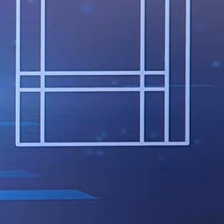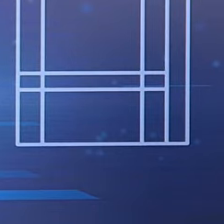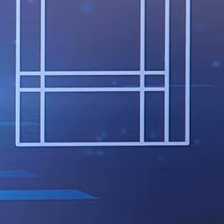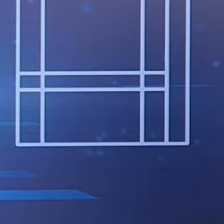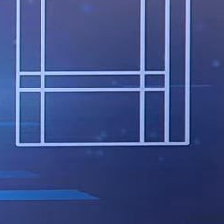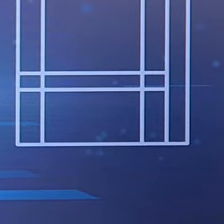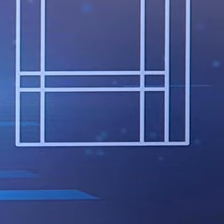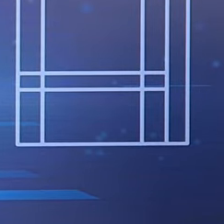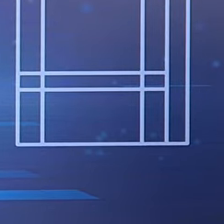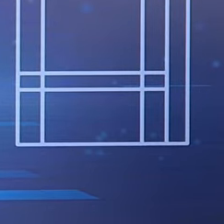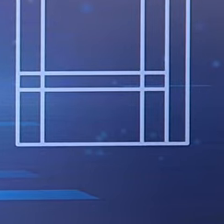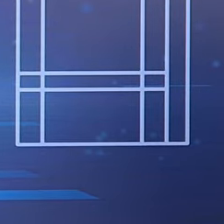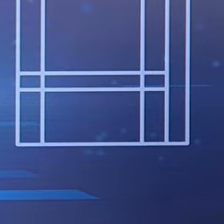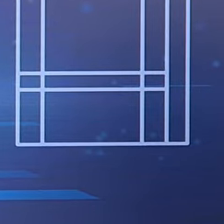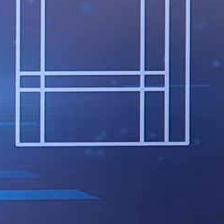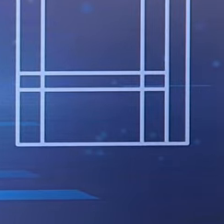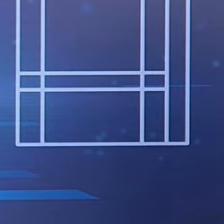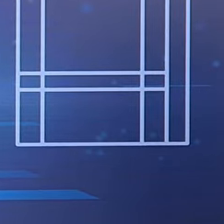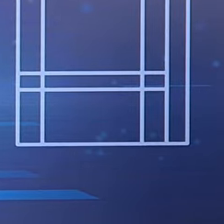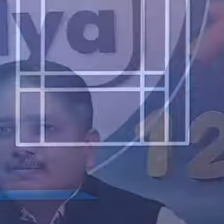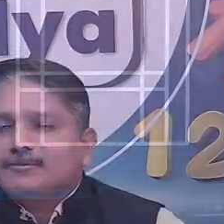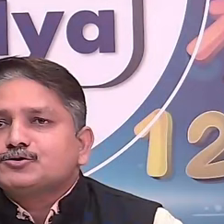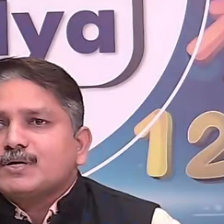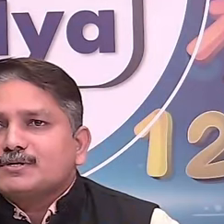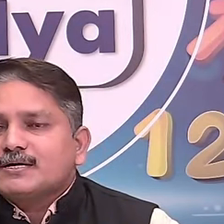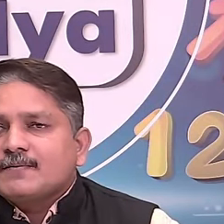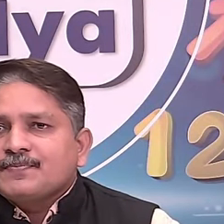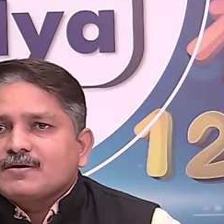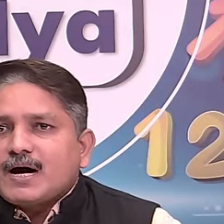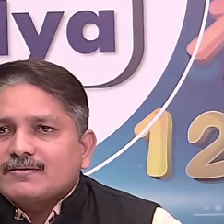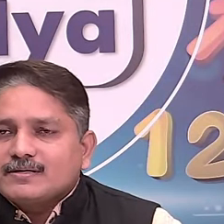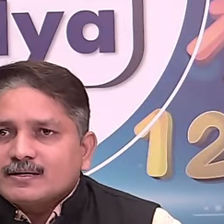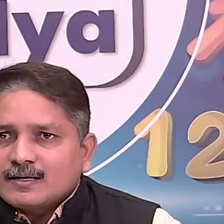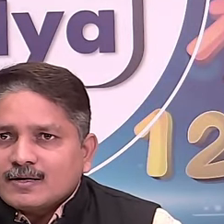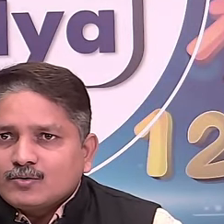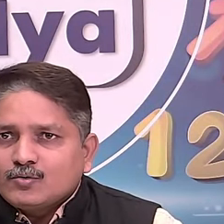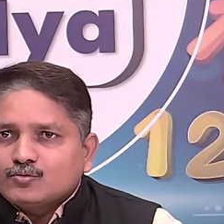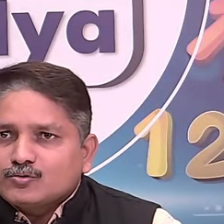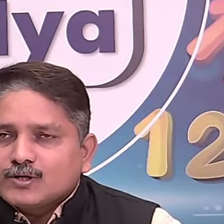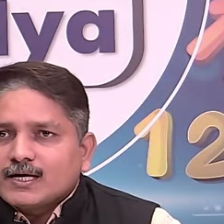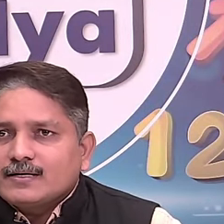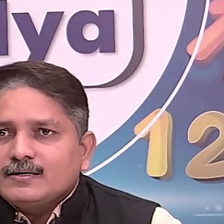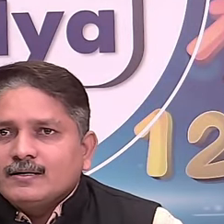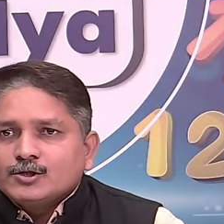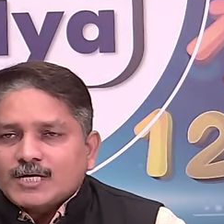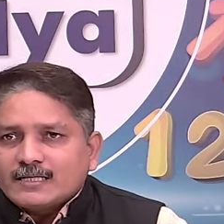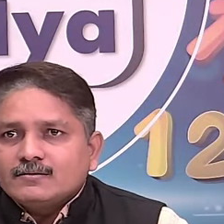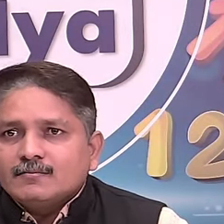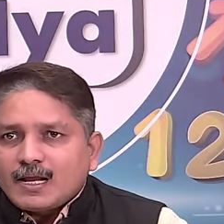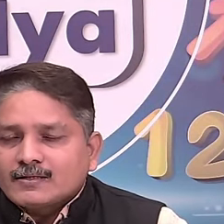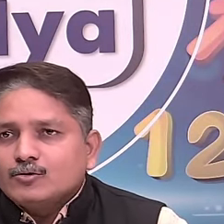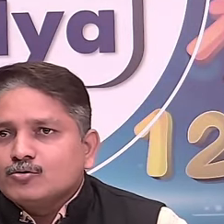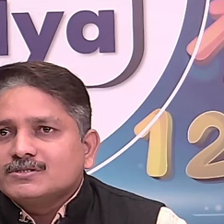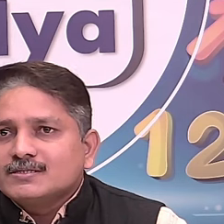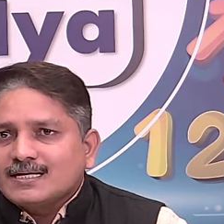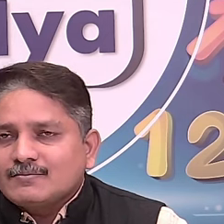के दौरान किस तरह से भारतीय कला को जैसा कि मैम ने शुरुआत में कहा कि भारतीय कला को उनको लगा कि शायद